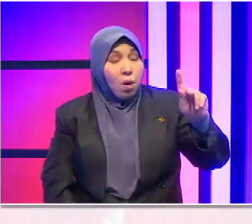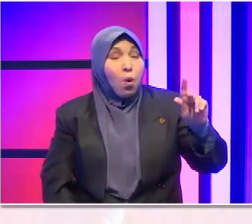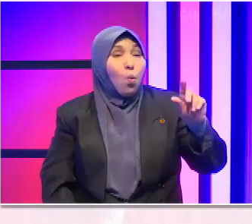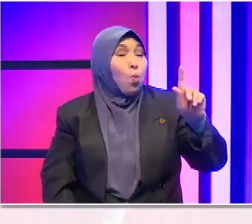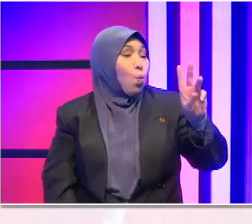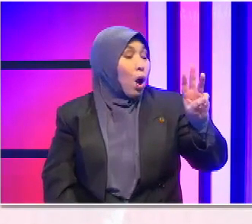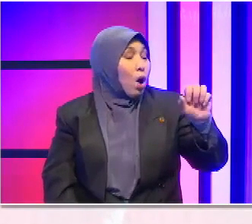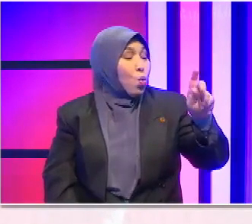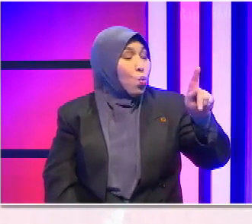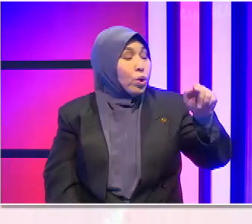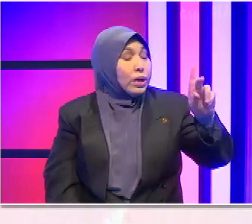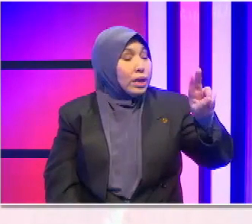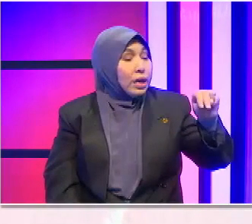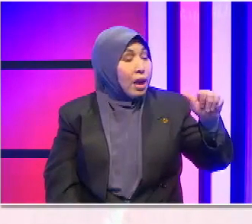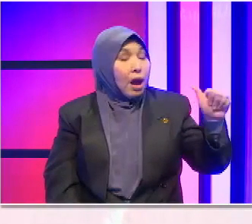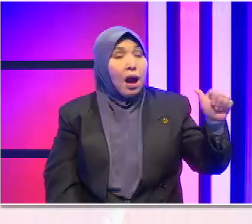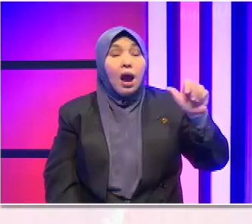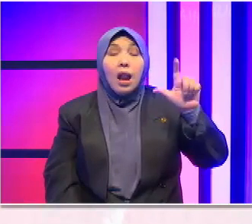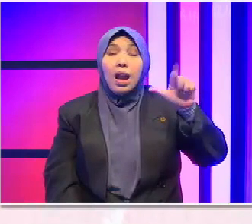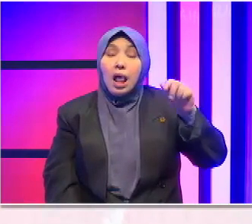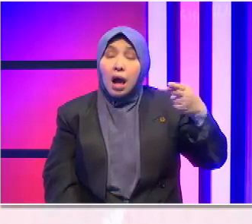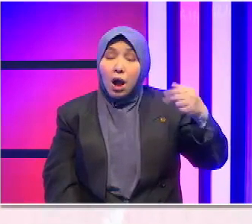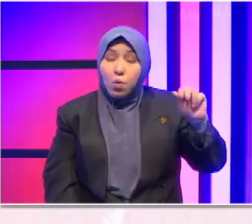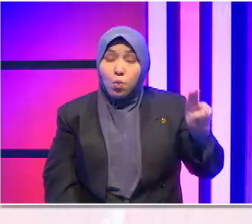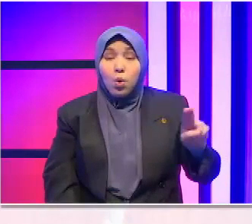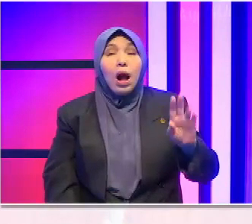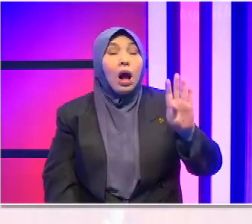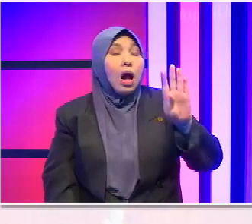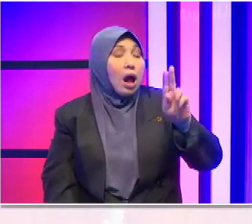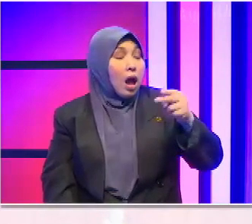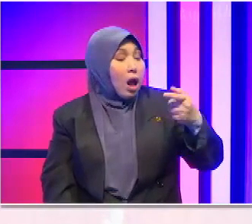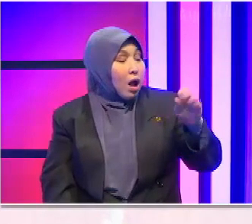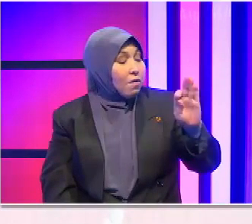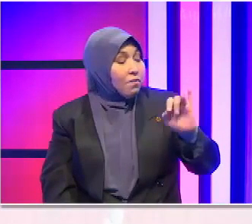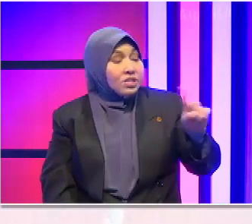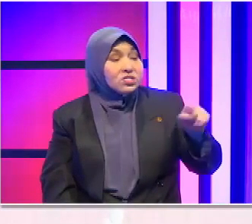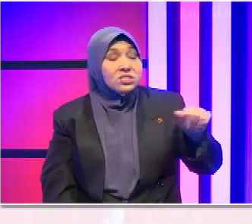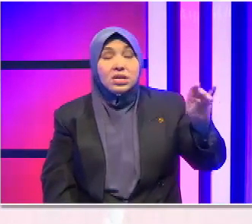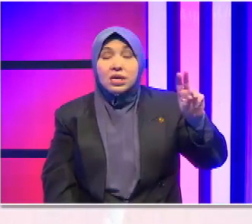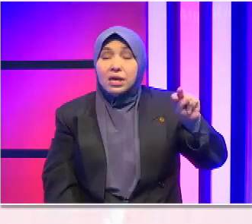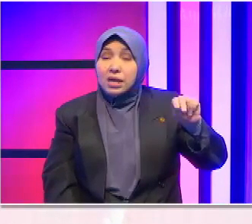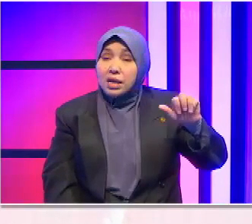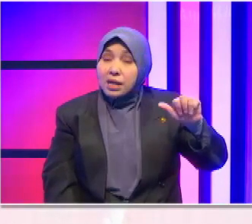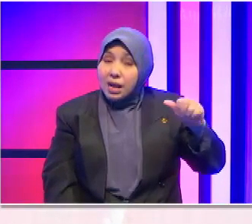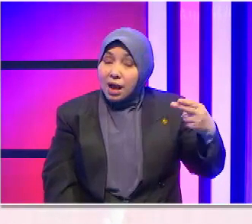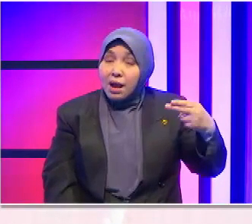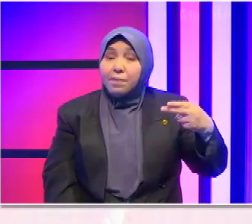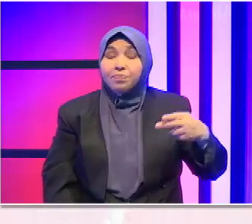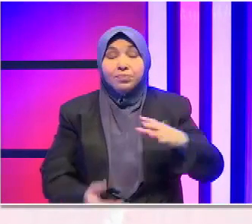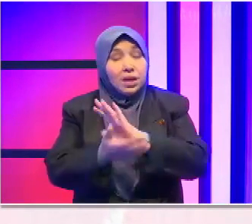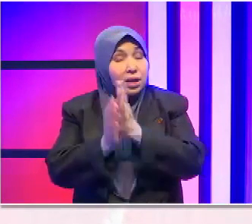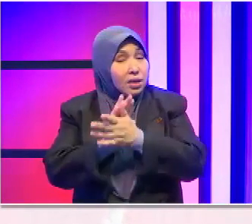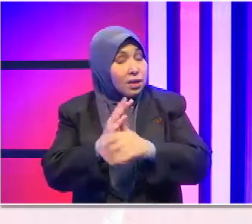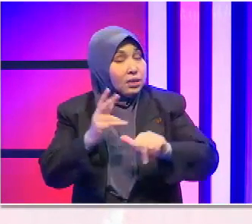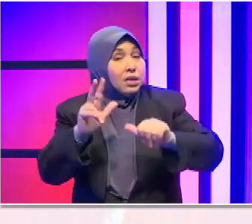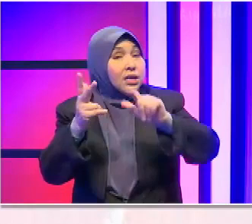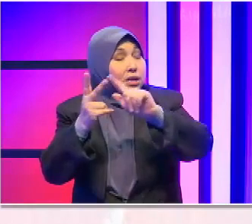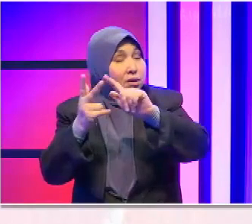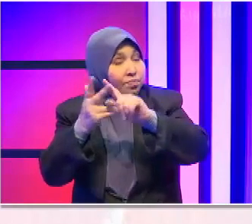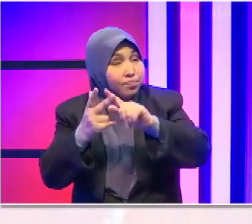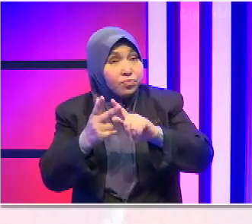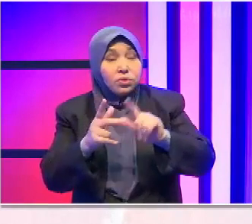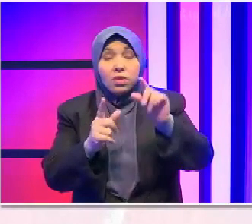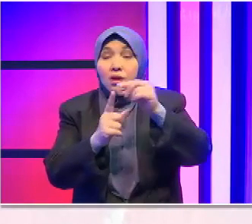ada Um hafil Wina kemudian yang ketiga kalimah yang